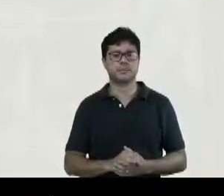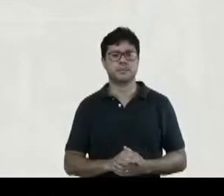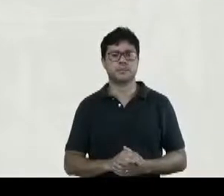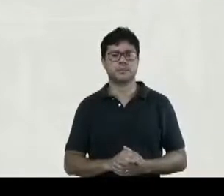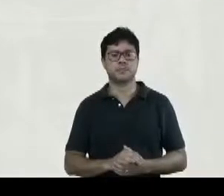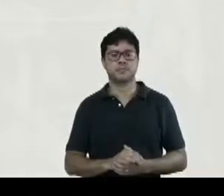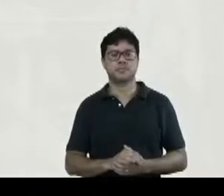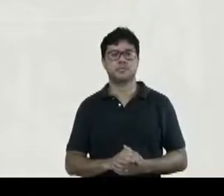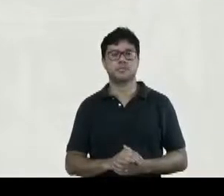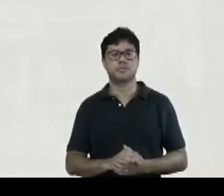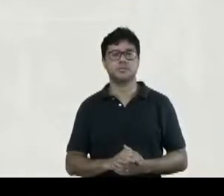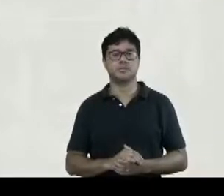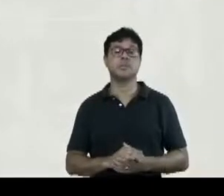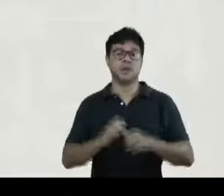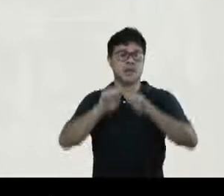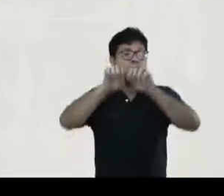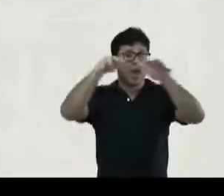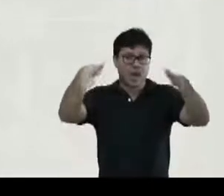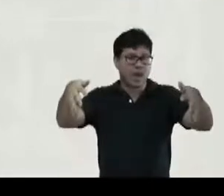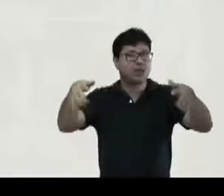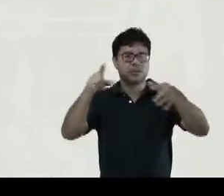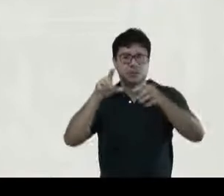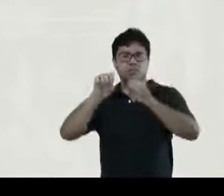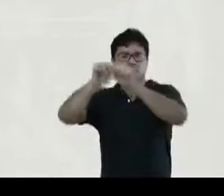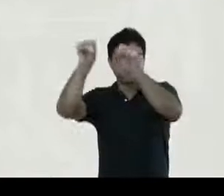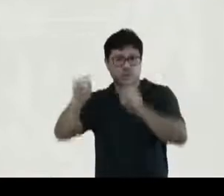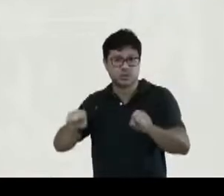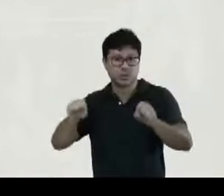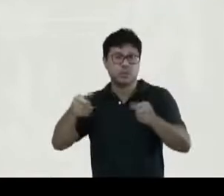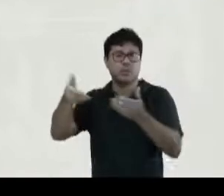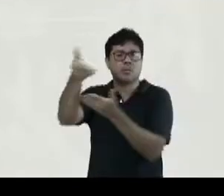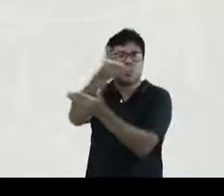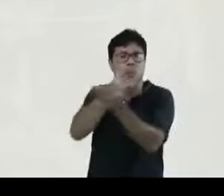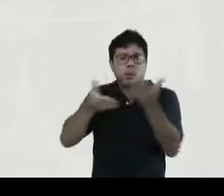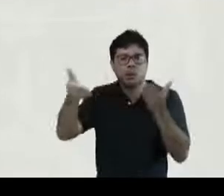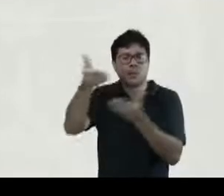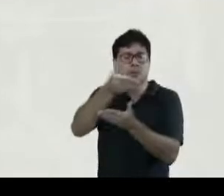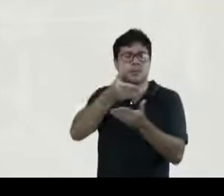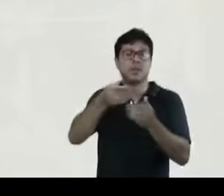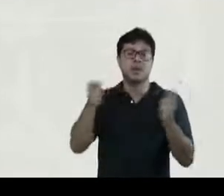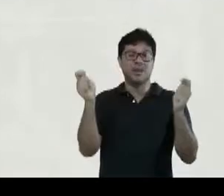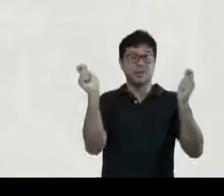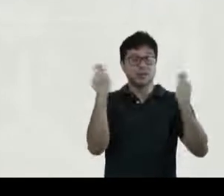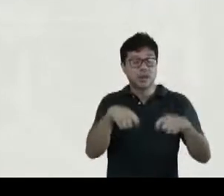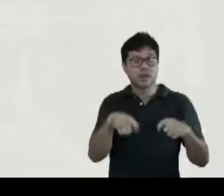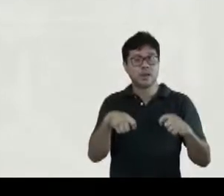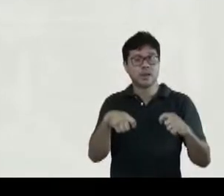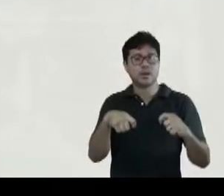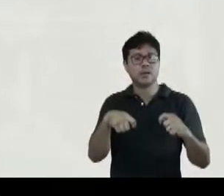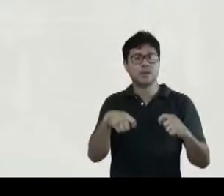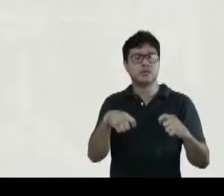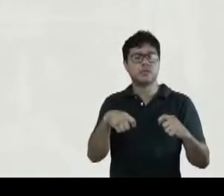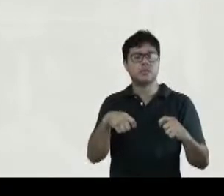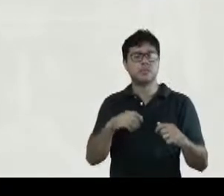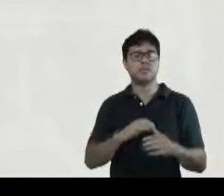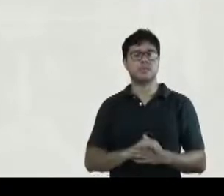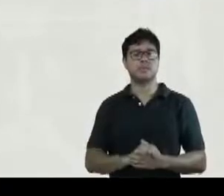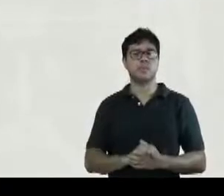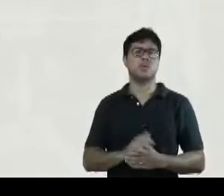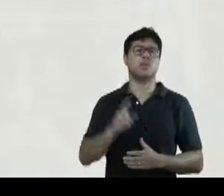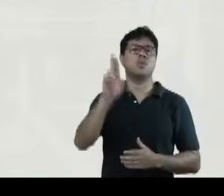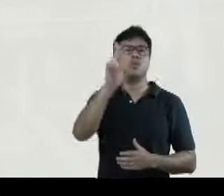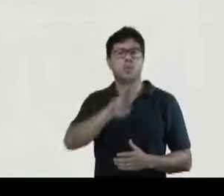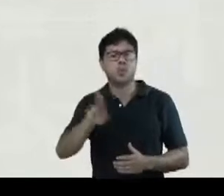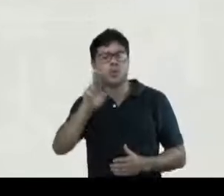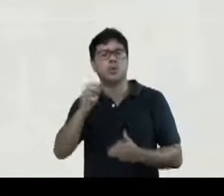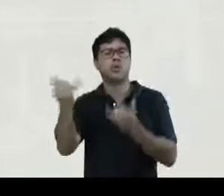Übernahme dieser Daten in eigene forschungsinduzierte Spezialsysteme erlauben. Aber auch die